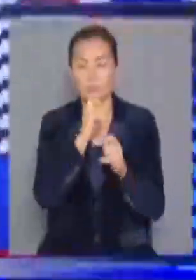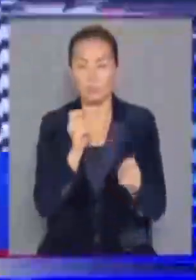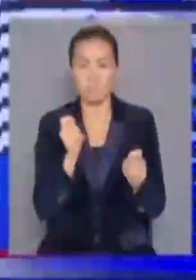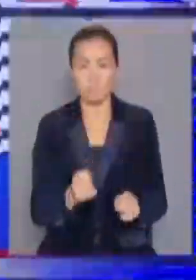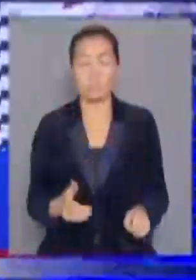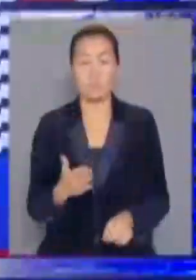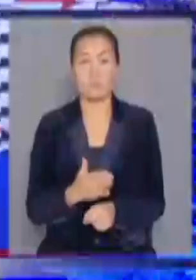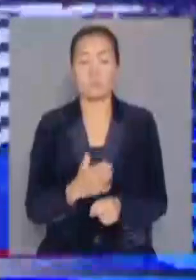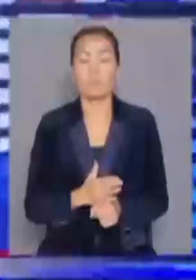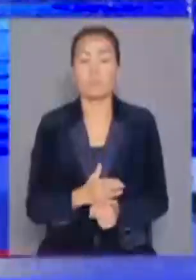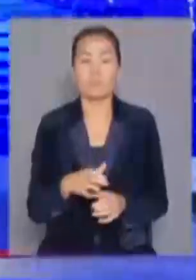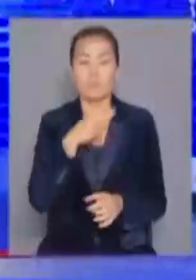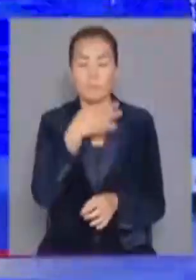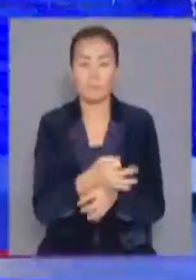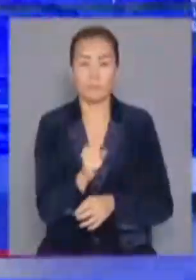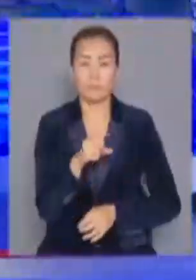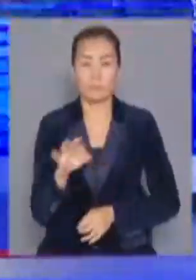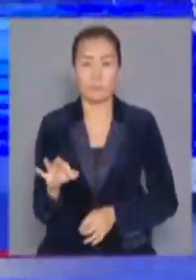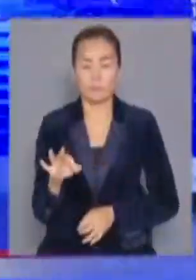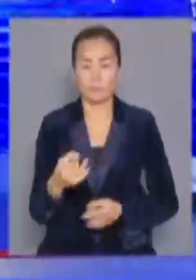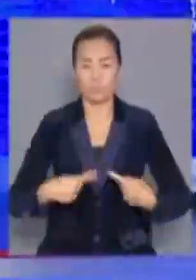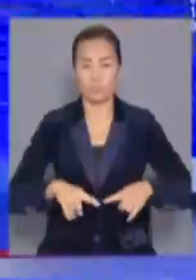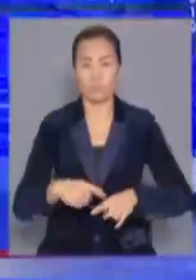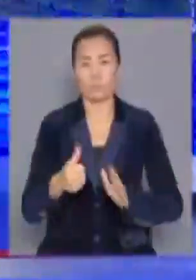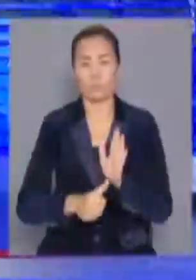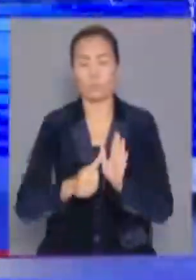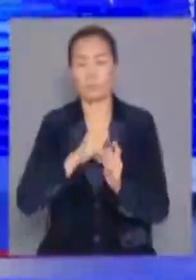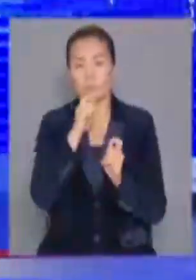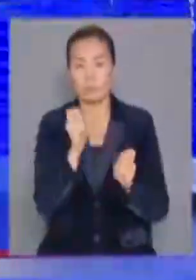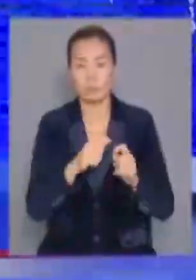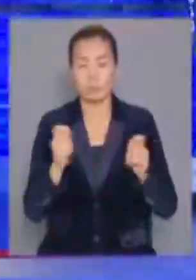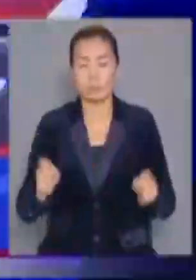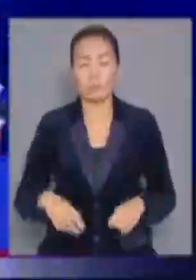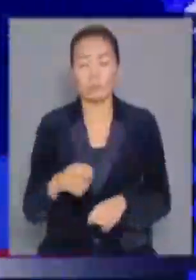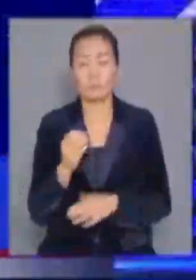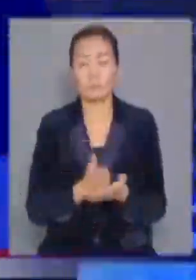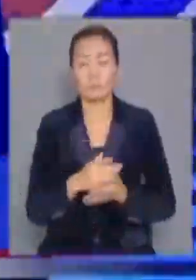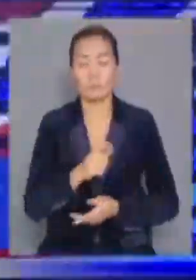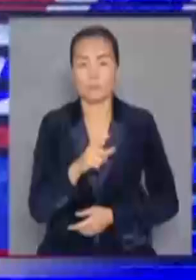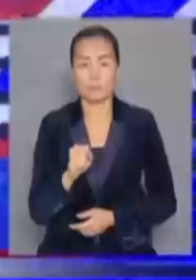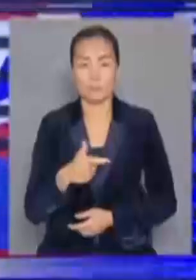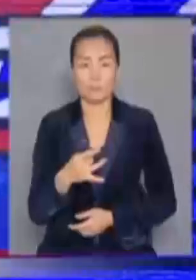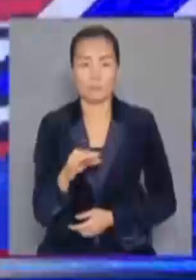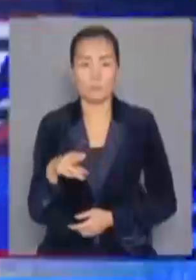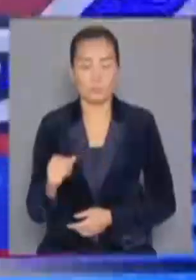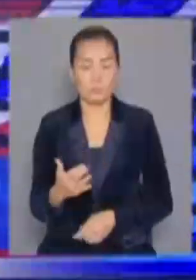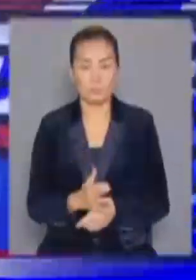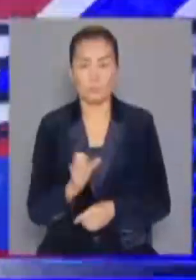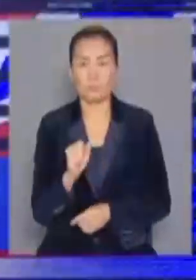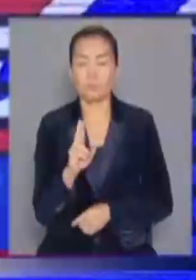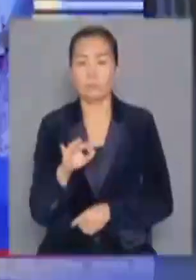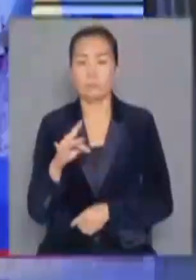табыс етілді. Акционерлік қоғамының Атырау облыстық филиалының алғыс хатына ие болғандар арасында сала зейнеткерлері Мағрипа Қайырова,